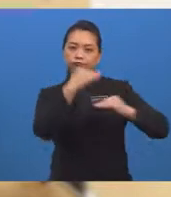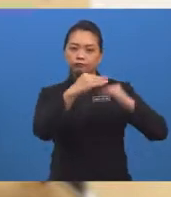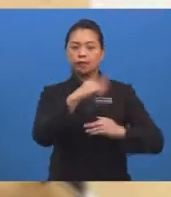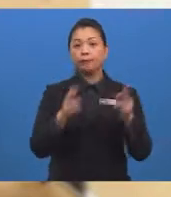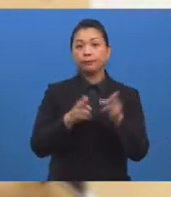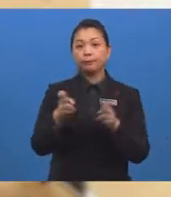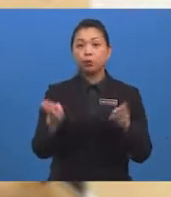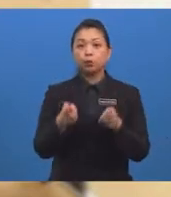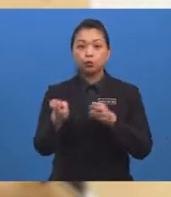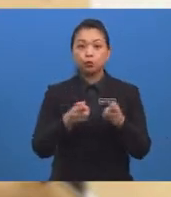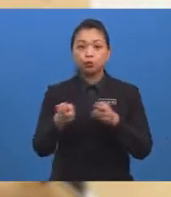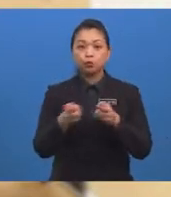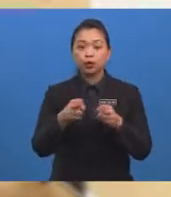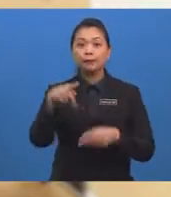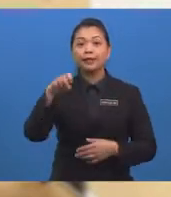pengurusan personal.